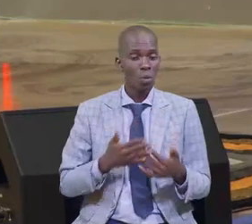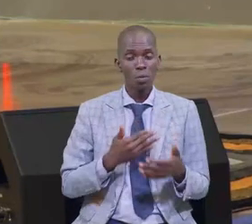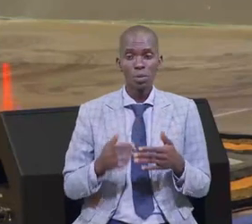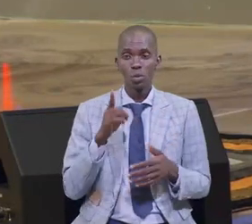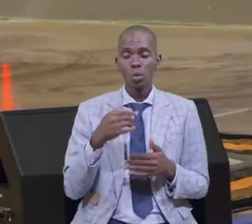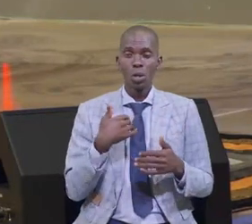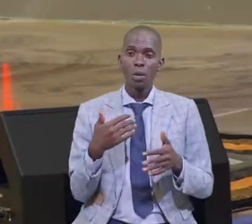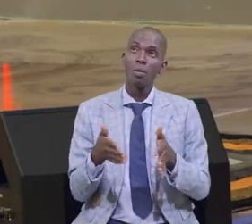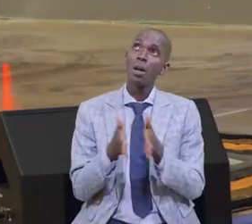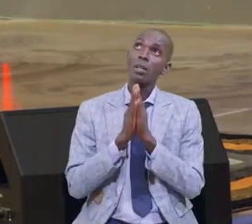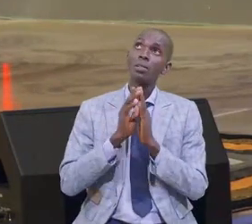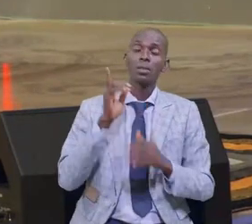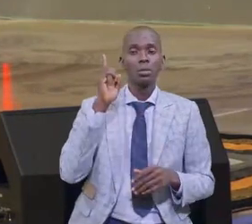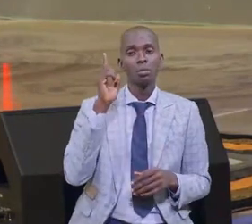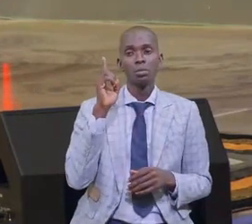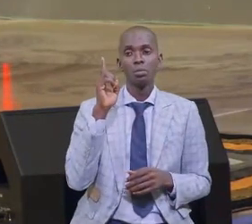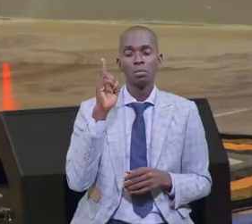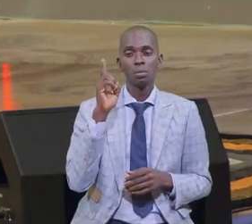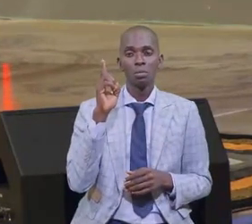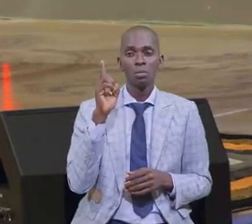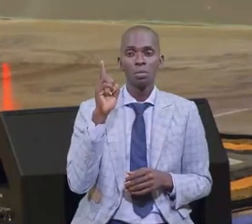Quel que soit ce que vous lui avez demandé,